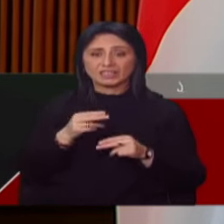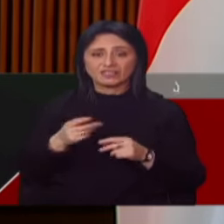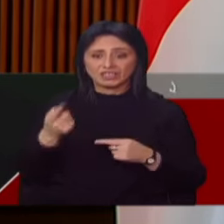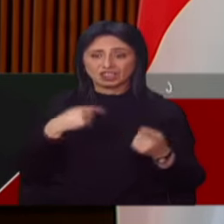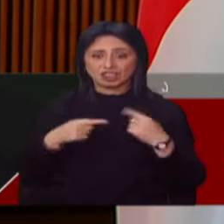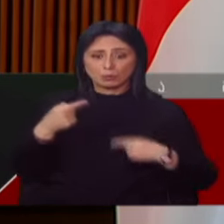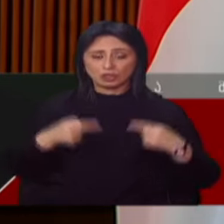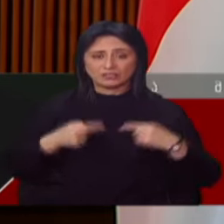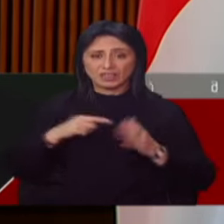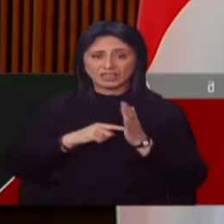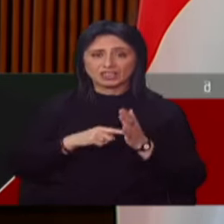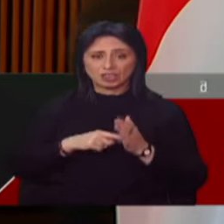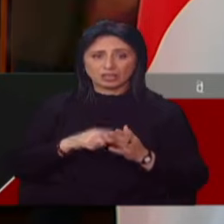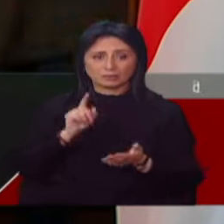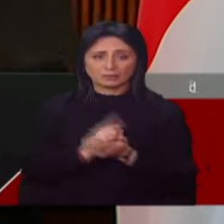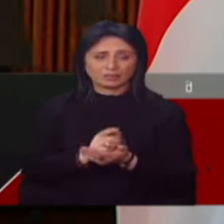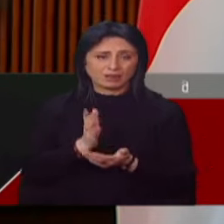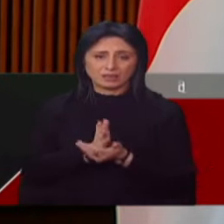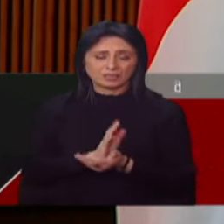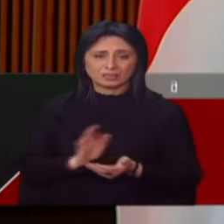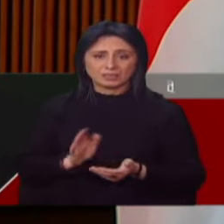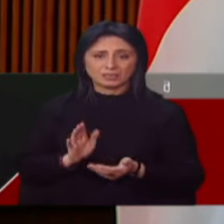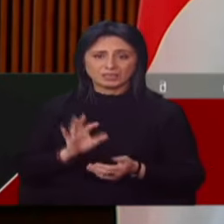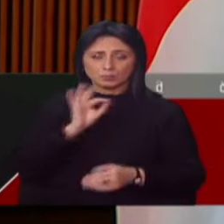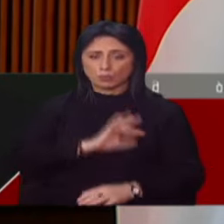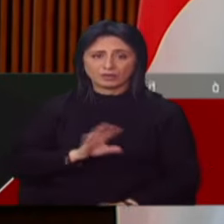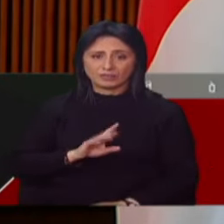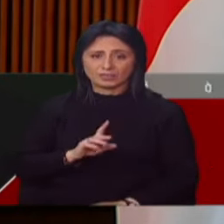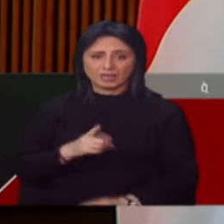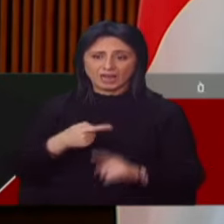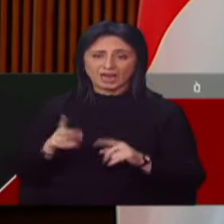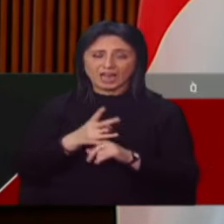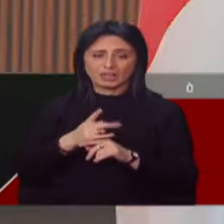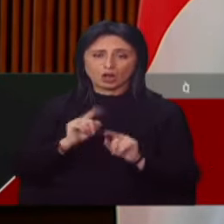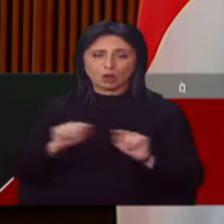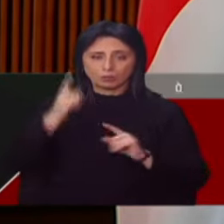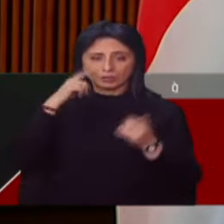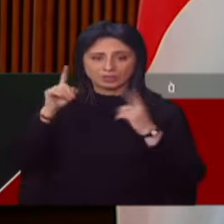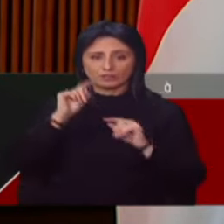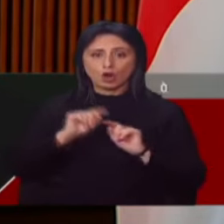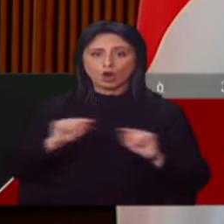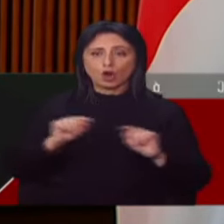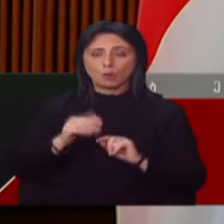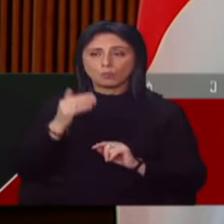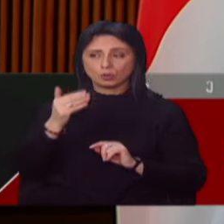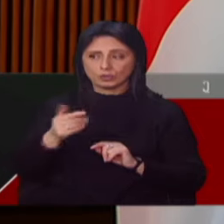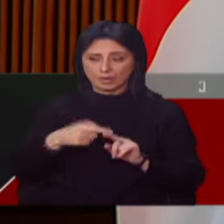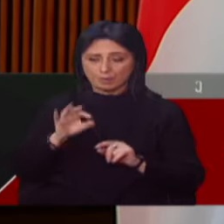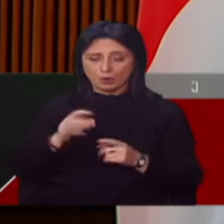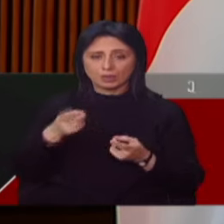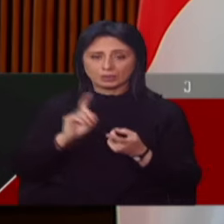შემოსვლა დისკუსიაში რასაკვირველია არ არის მომგებიანი რადიკალური ოპოზიციის